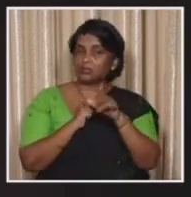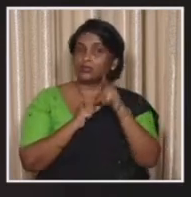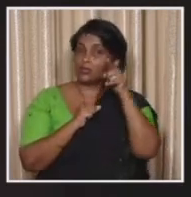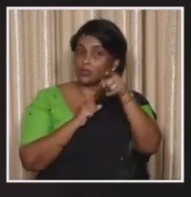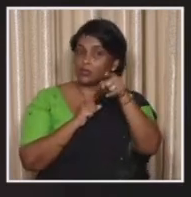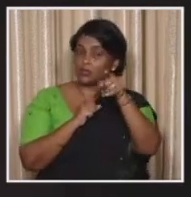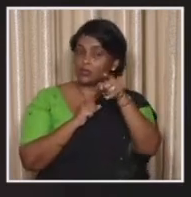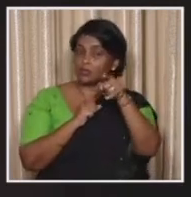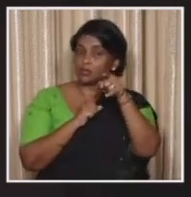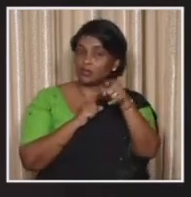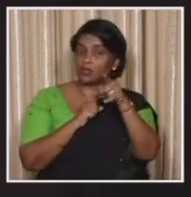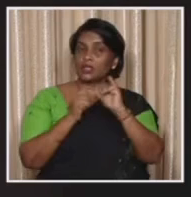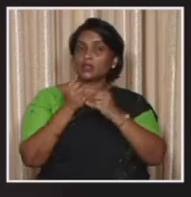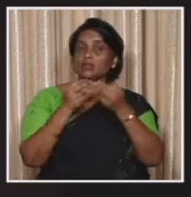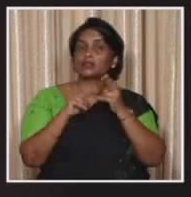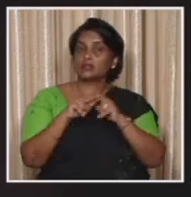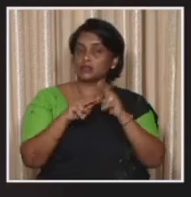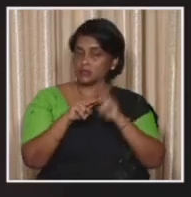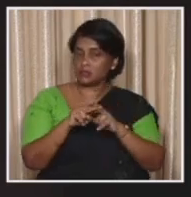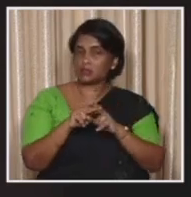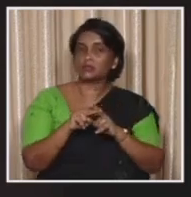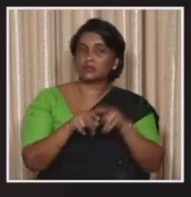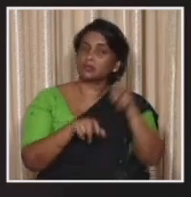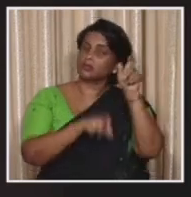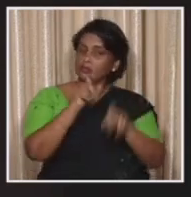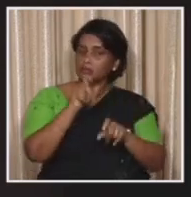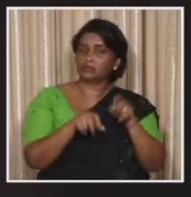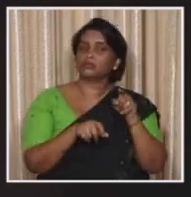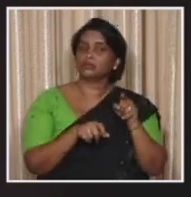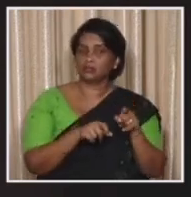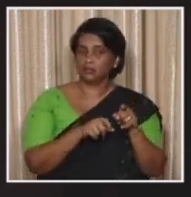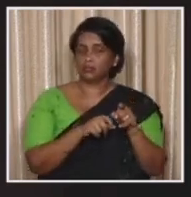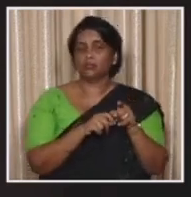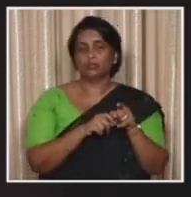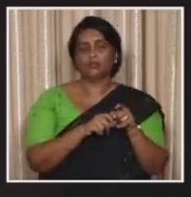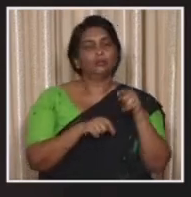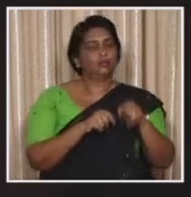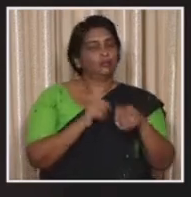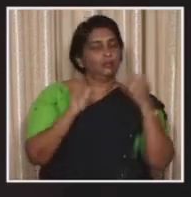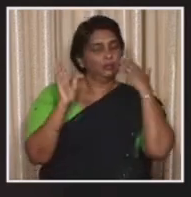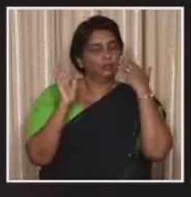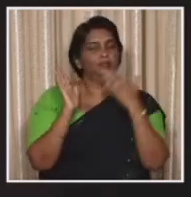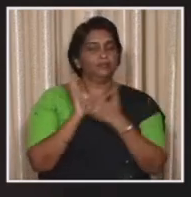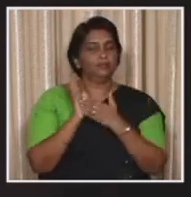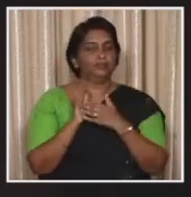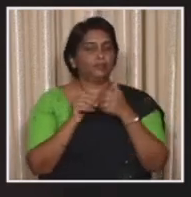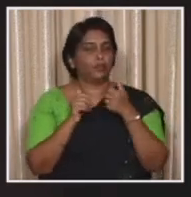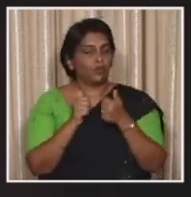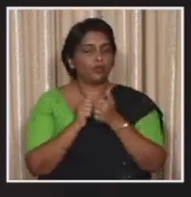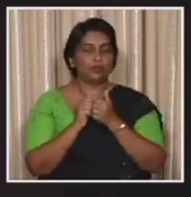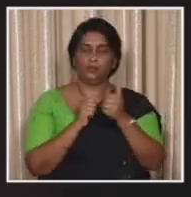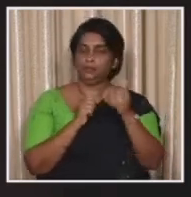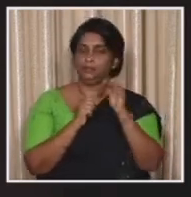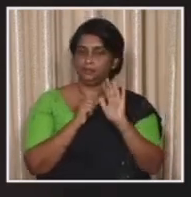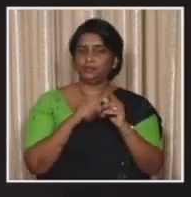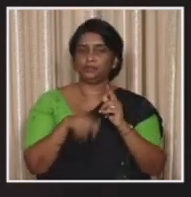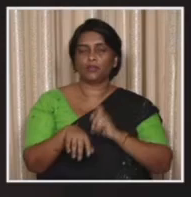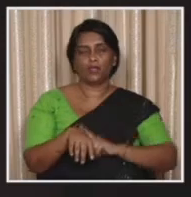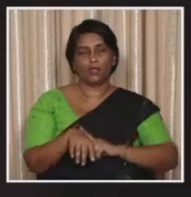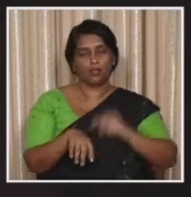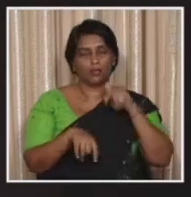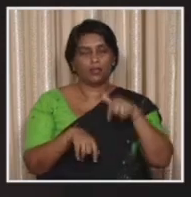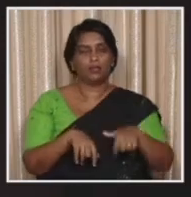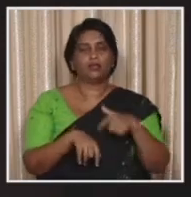ඔබතුමාගේ කාර්ය මණ්ඩලය ඒ නිලධාරීන් මේ වෙනුවෙන් හොඳ ප්‍රවේශයක් අරගෙන තිනවා අවාසනාවට මේ